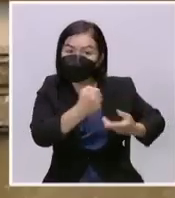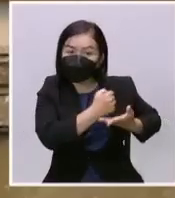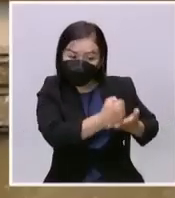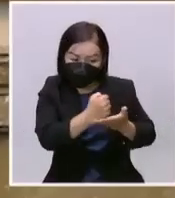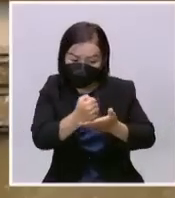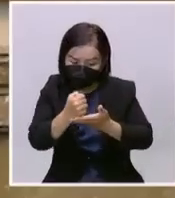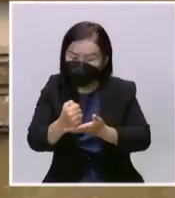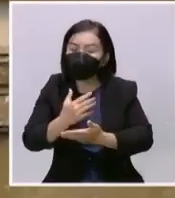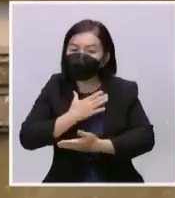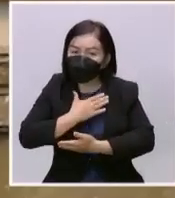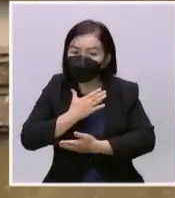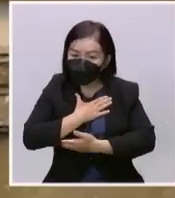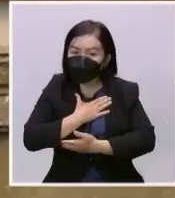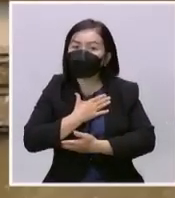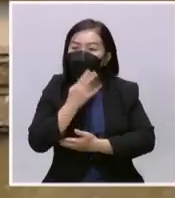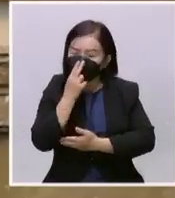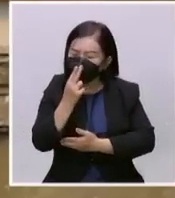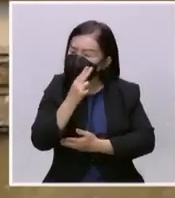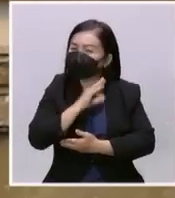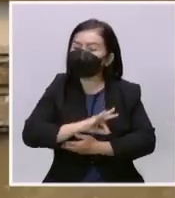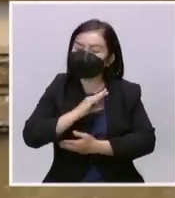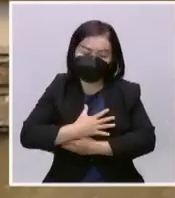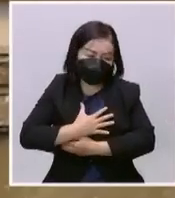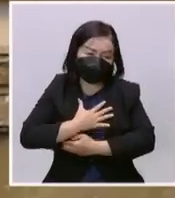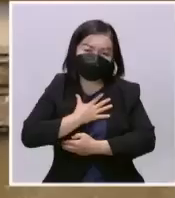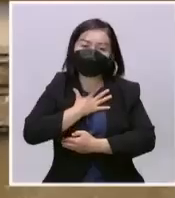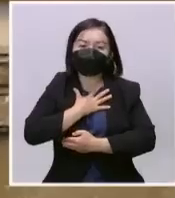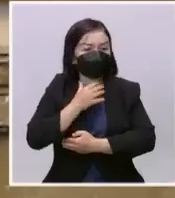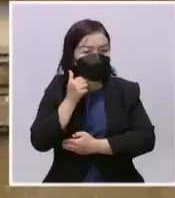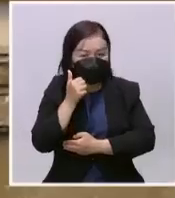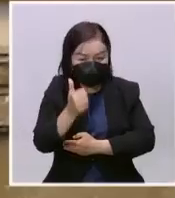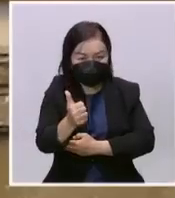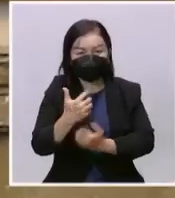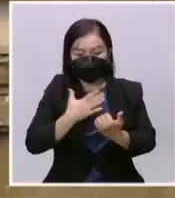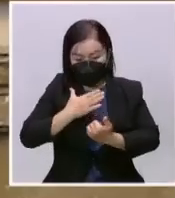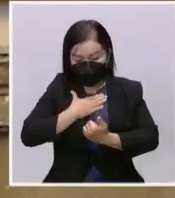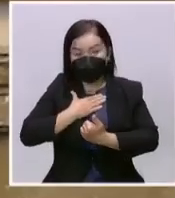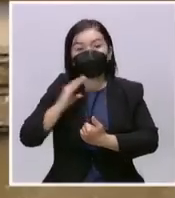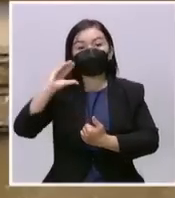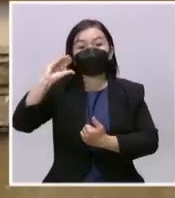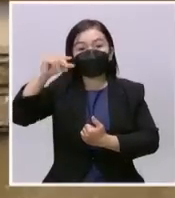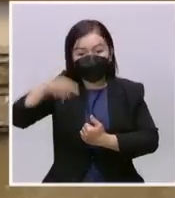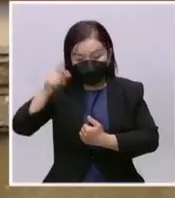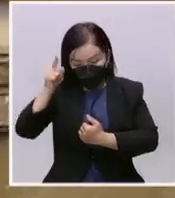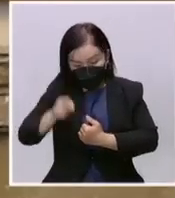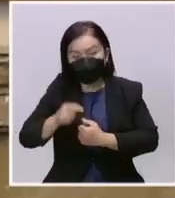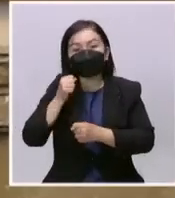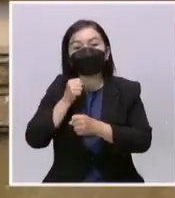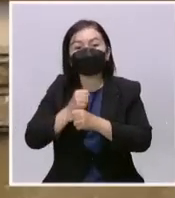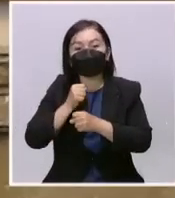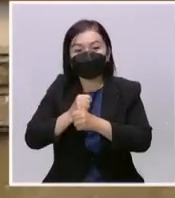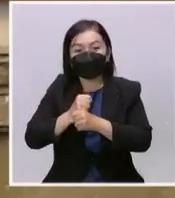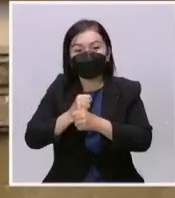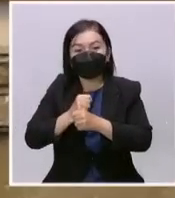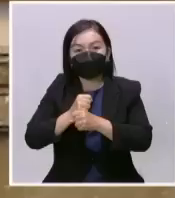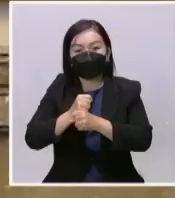อันนี้ผมต้องผมประทับใจมากเพราะว่า CP ยิ่งน่าจะต้องทำนะครับ